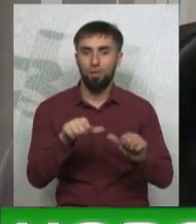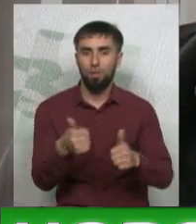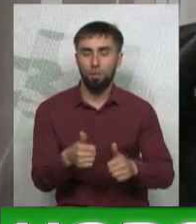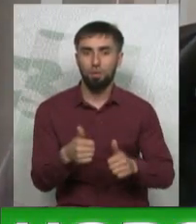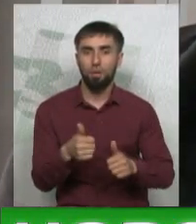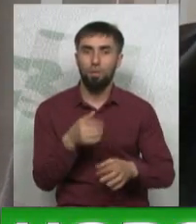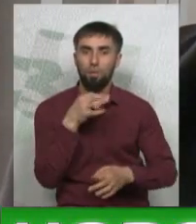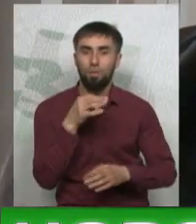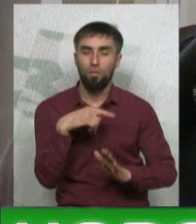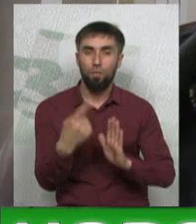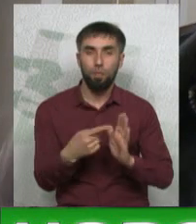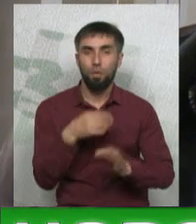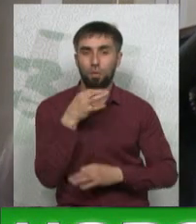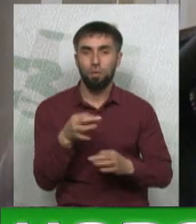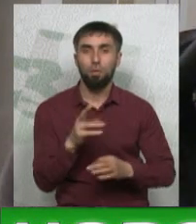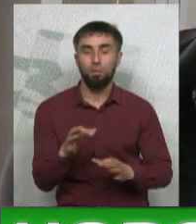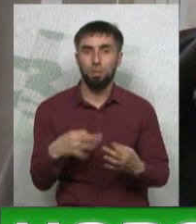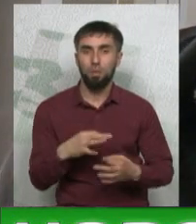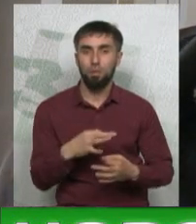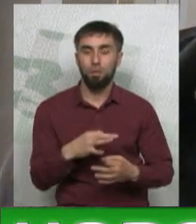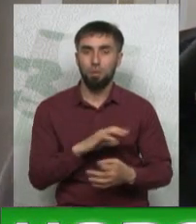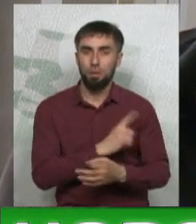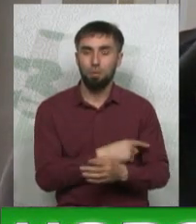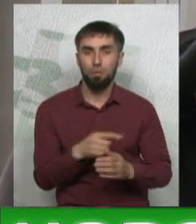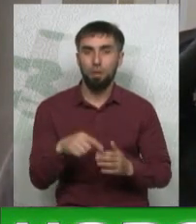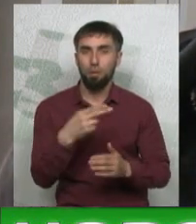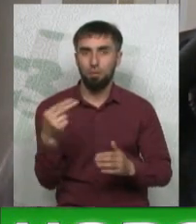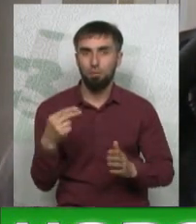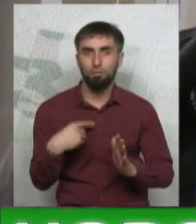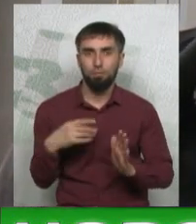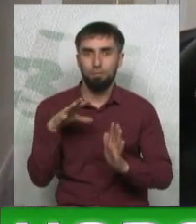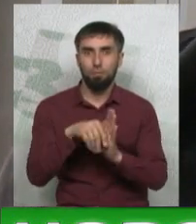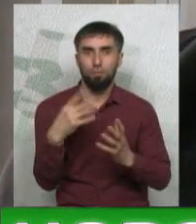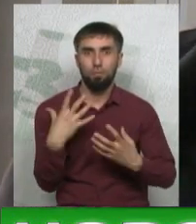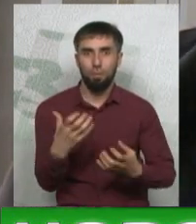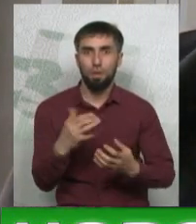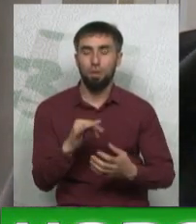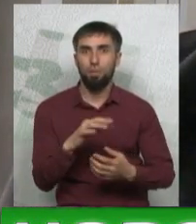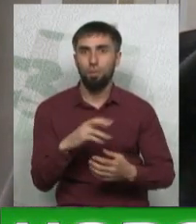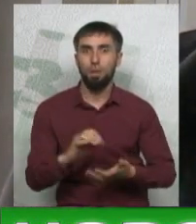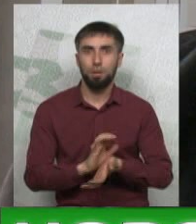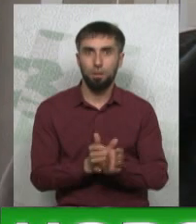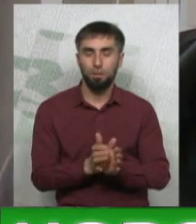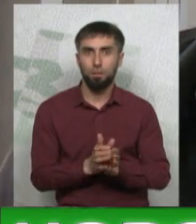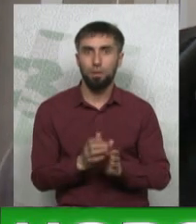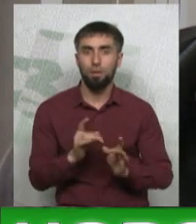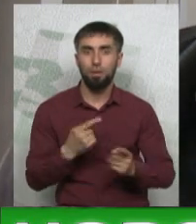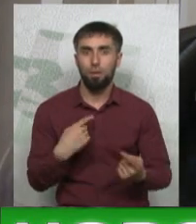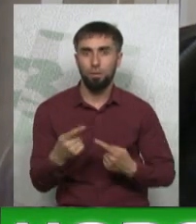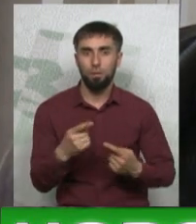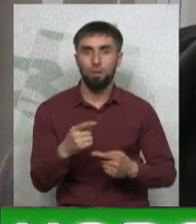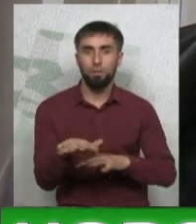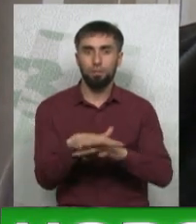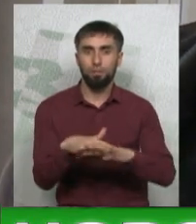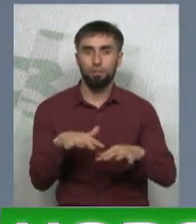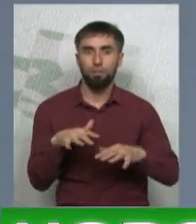вопрос-ответный, который очень позволяет сильно вникнуть в эти темы, которые они обсуждают, и более тесно рассуждать с аудиторией, как бы с